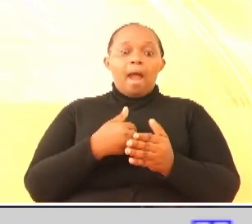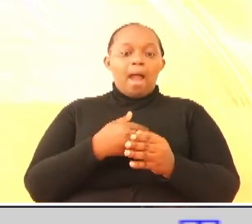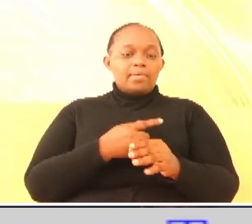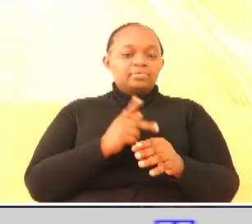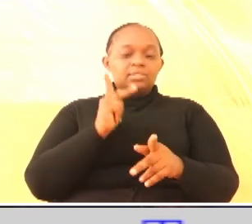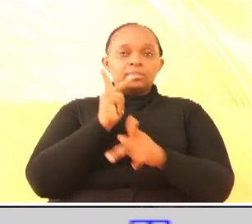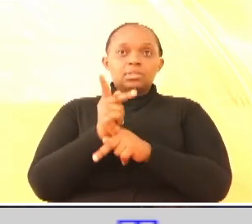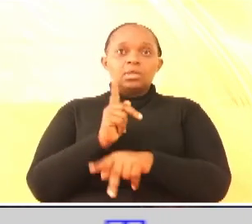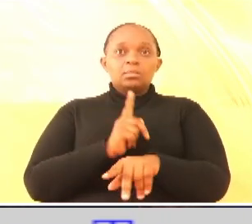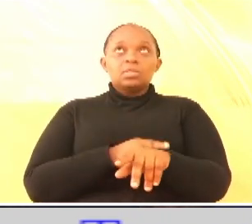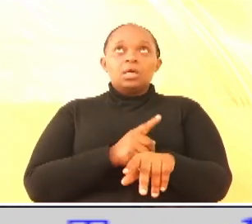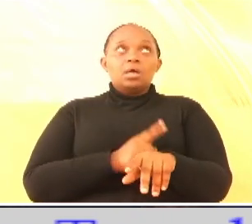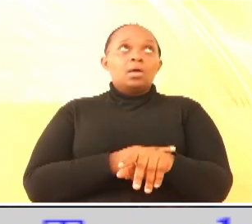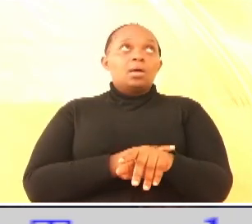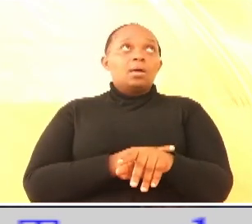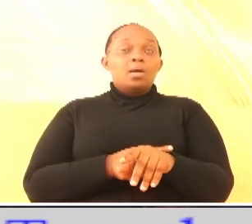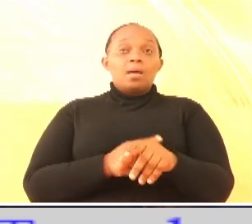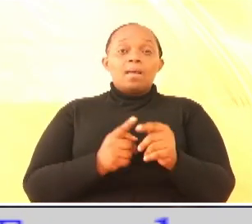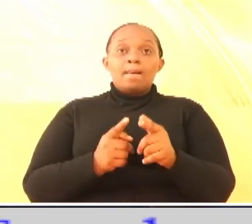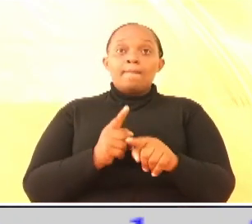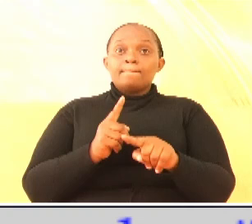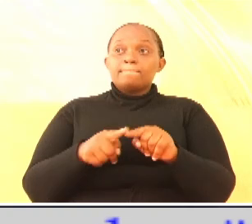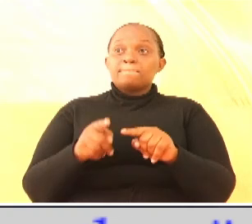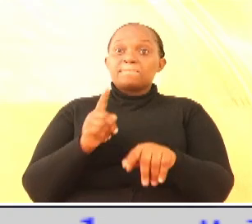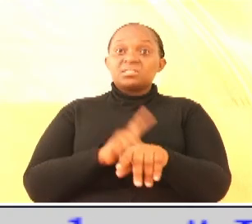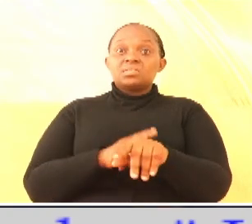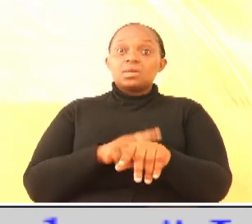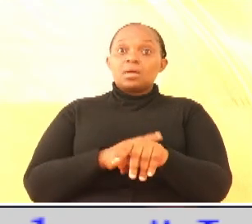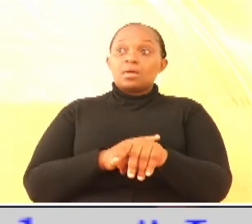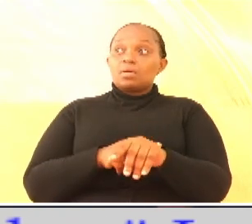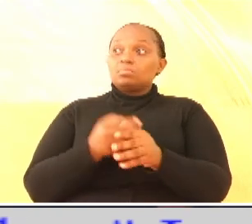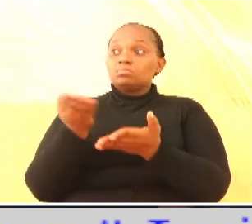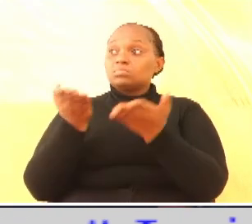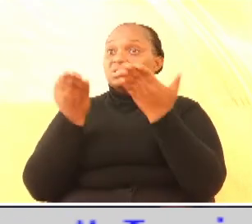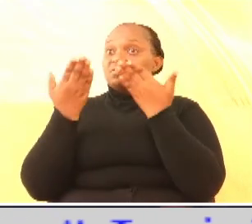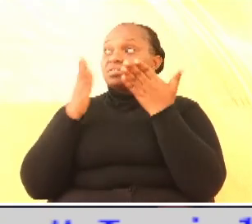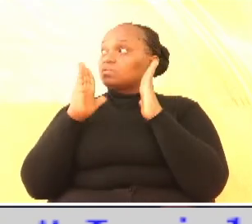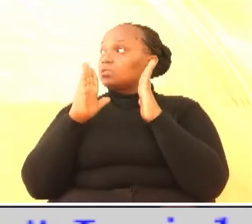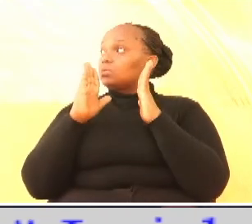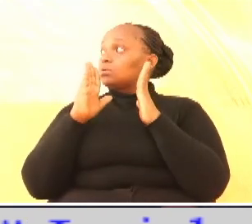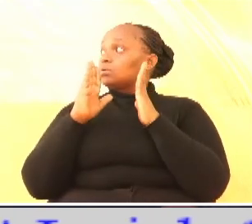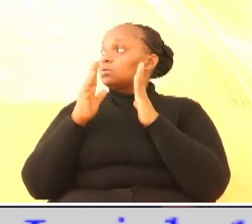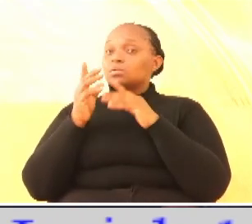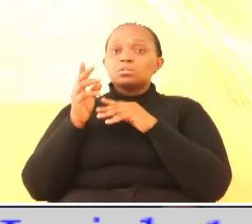Lakini hata ibada ikiisha ukuta watu hapa, donyo. No story.